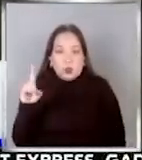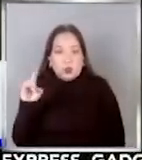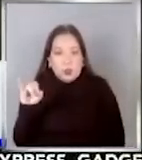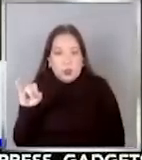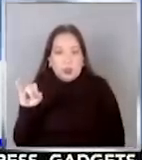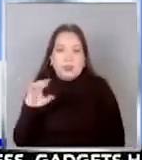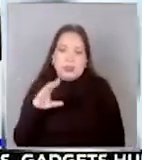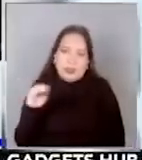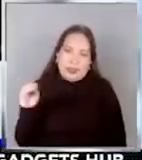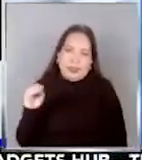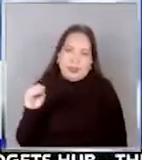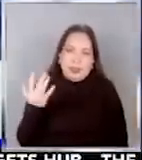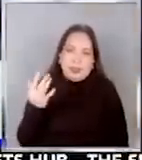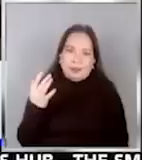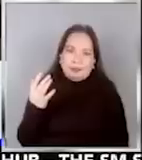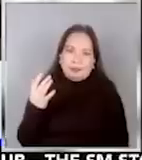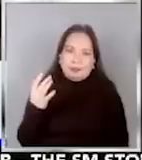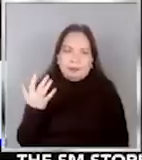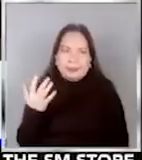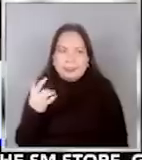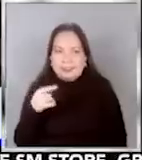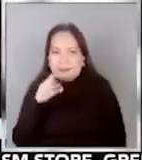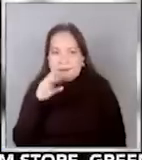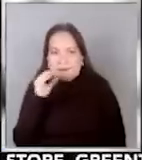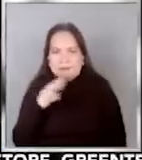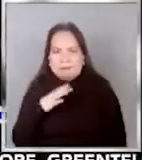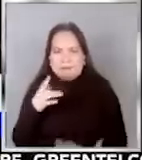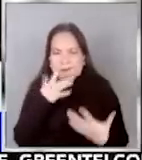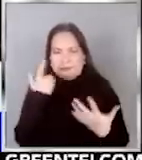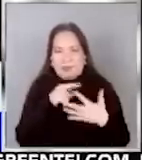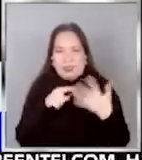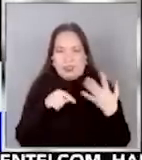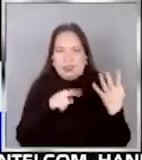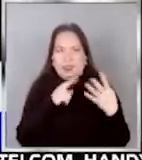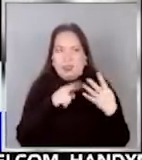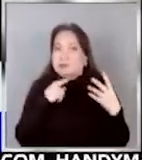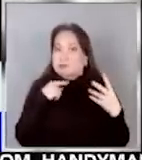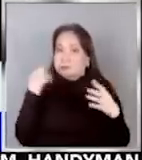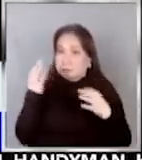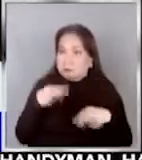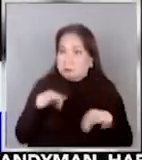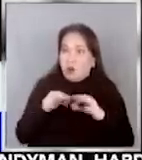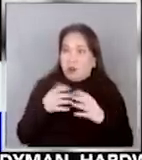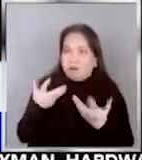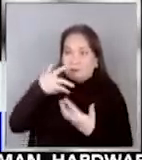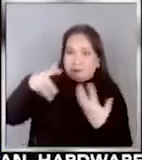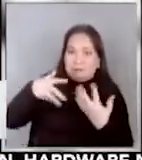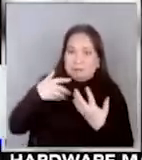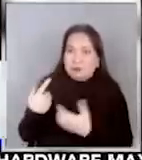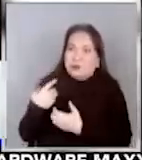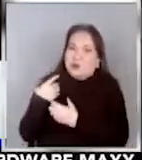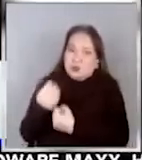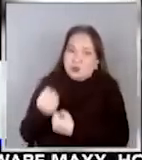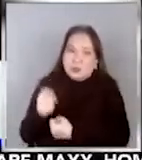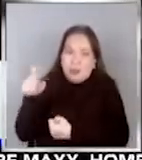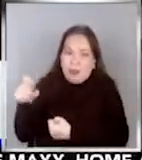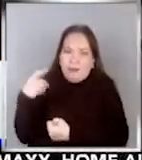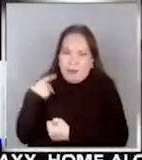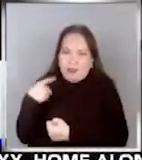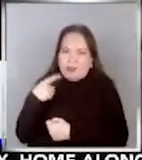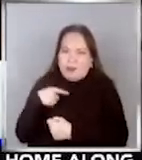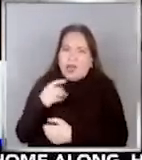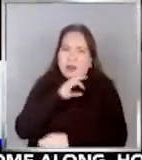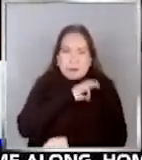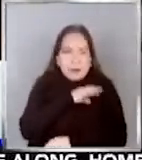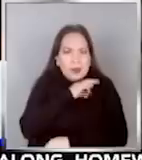kanilang co-stars. Importante talaga na we have camaraderie, that we trust each other, saka malaking tulong din siya when it comes